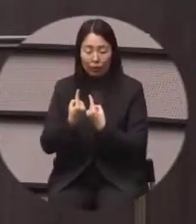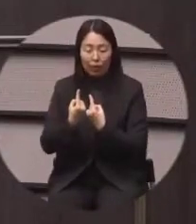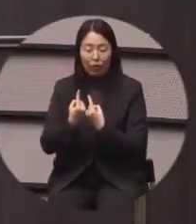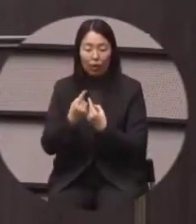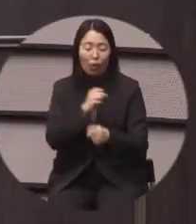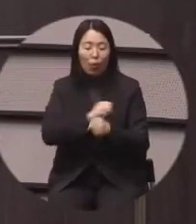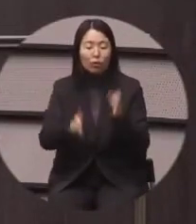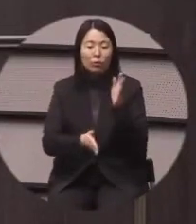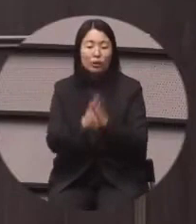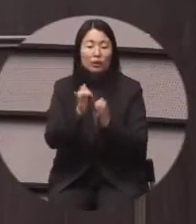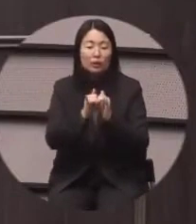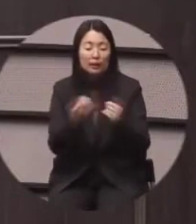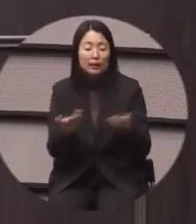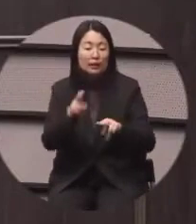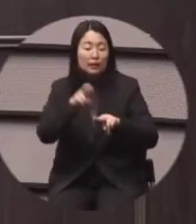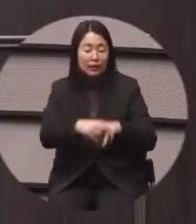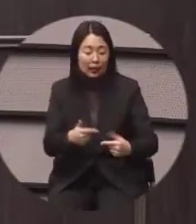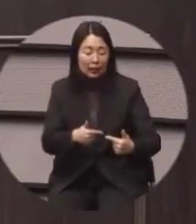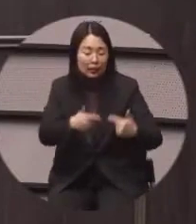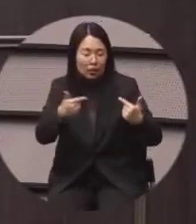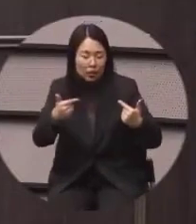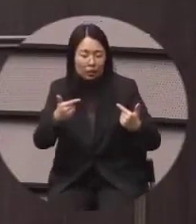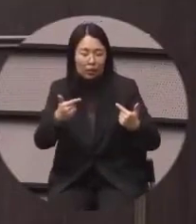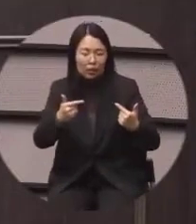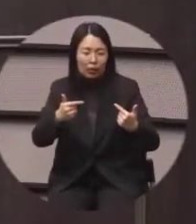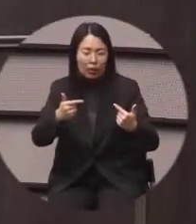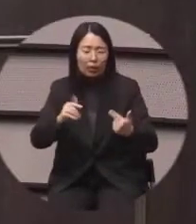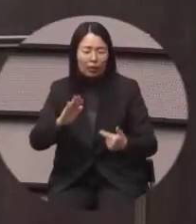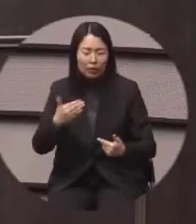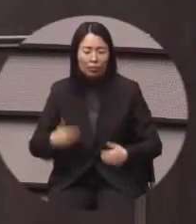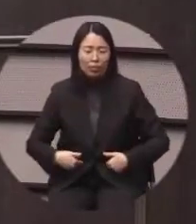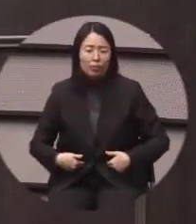양질의 일자리 창출에 나서야 할 필요가 있습니다.